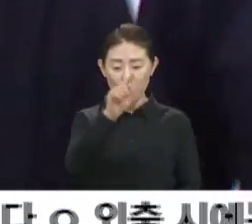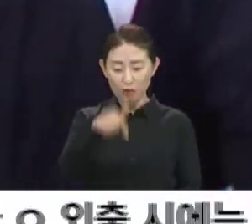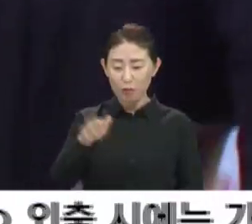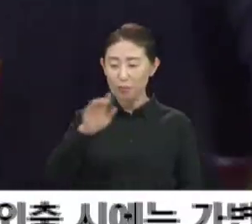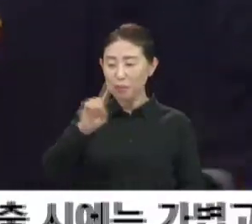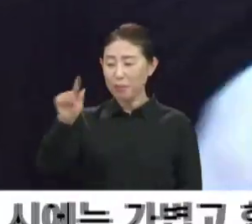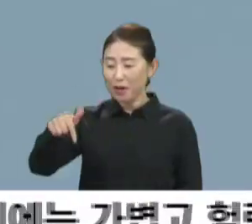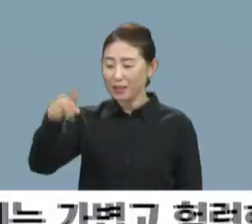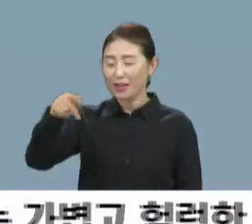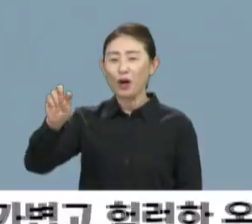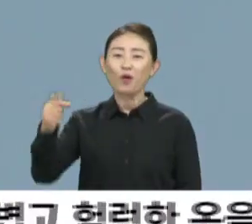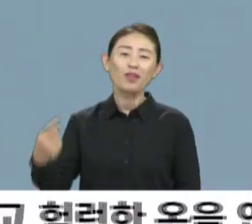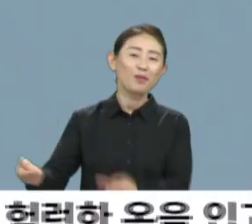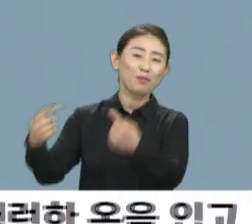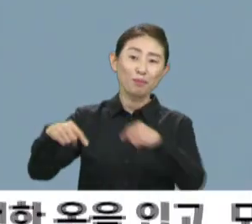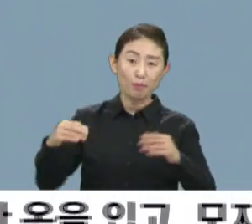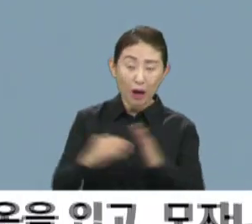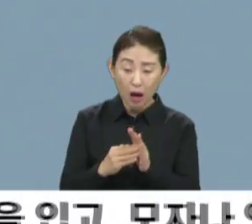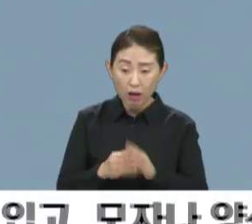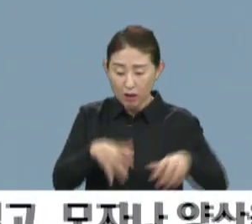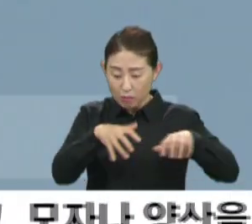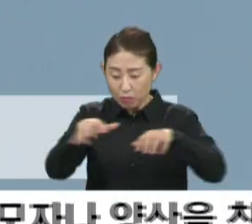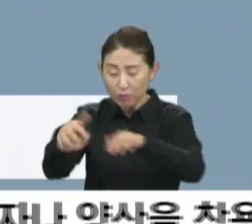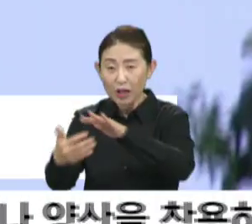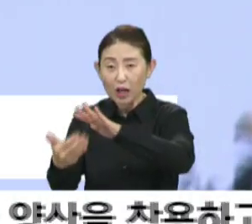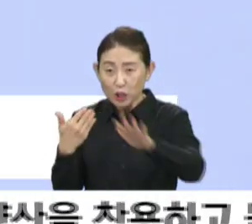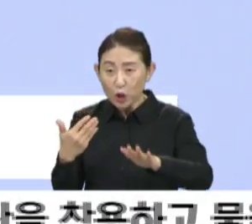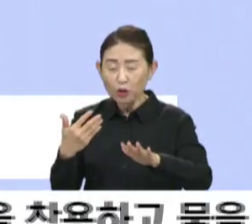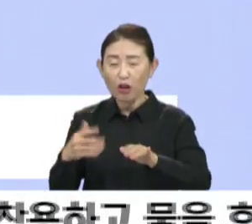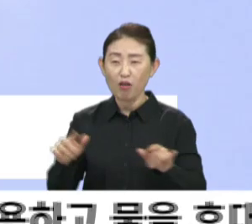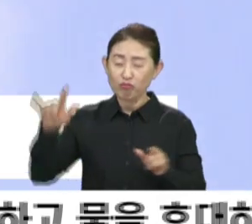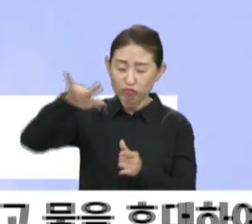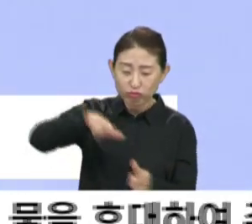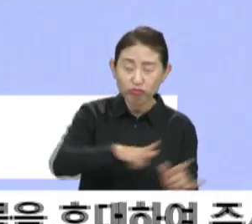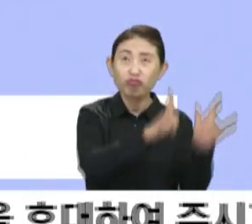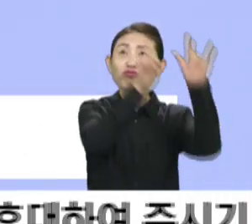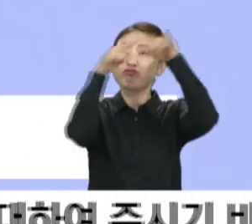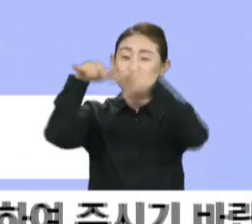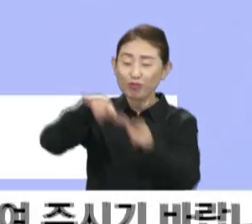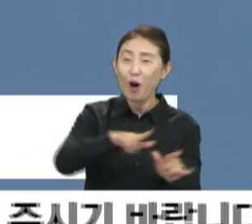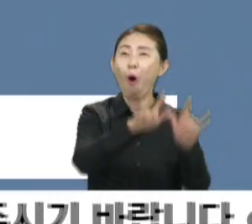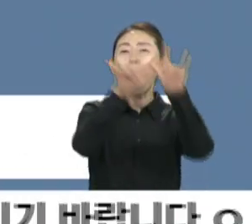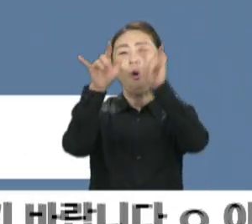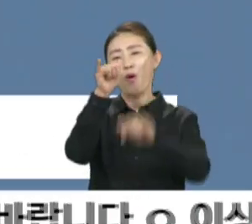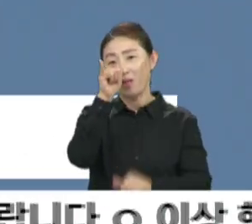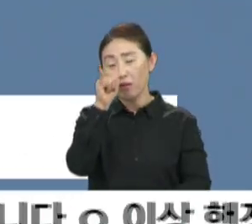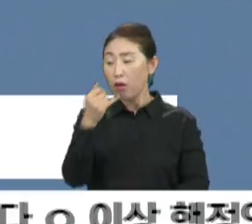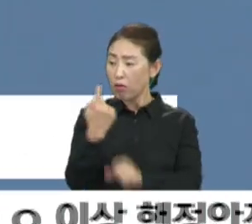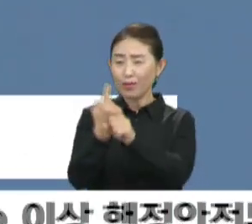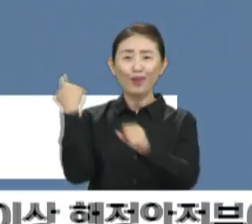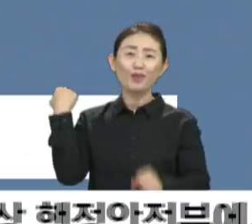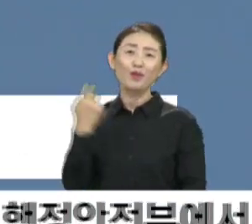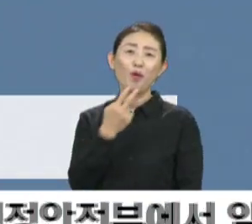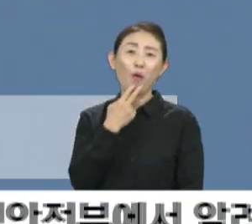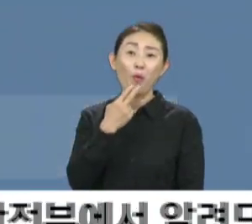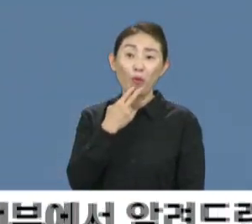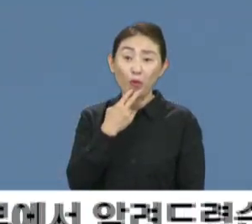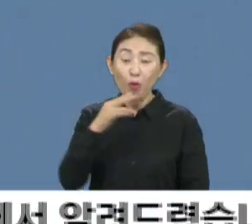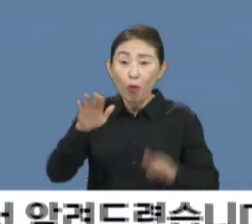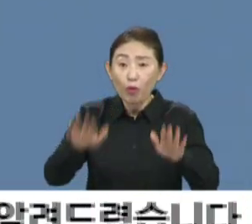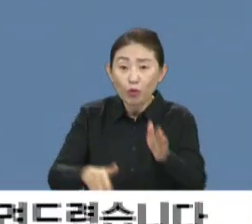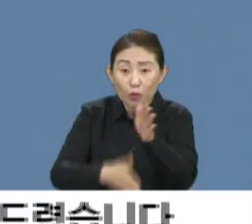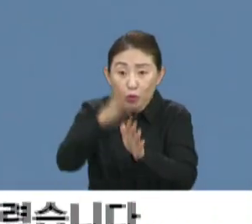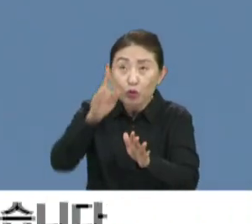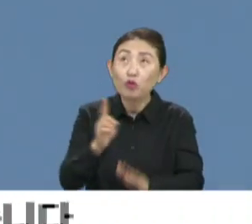고조시켰습니다. 퍼레이드에 앞서선 공군 특수비행단 블랙 이글스의 에어쇼가 펼쳐졌는데요. 지난해는 볼 수 없었던 도심 상공에서의